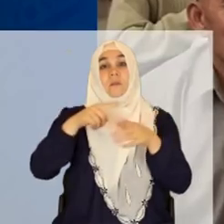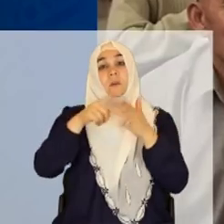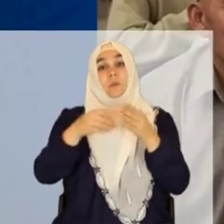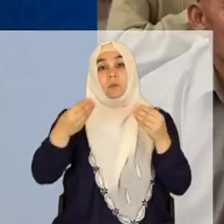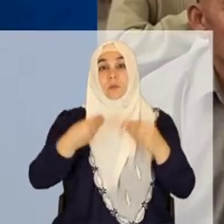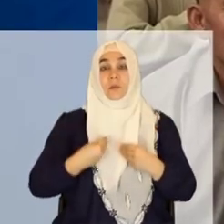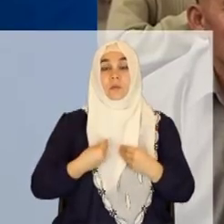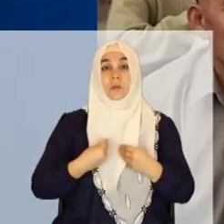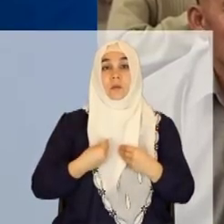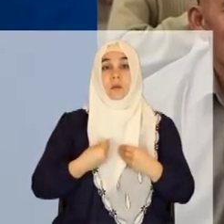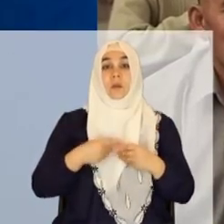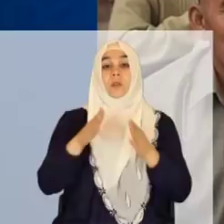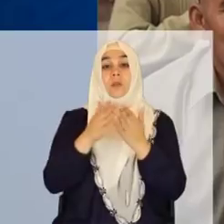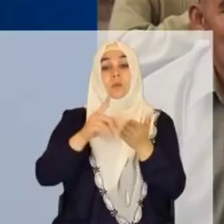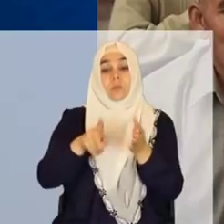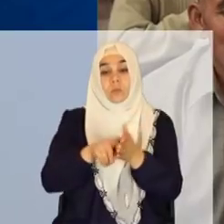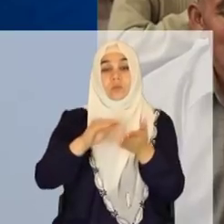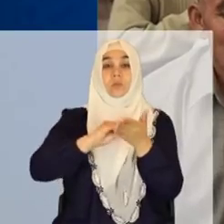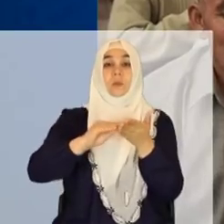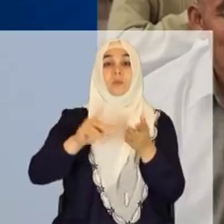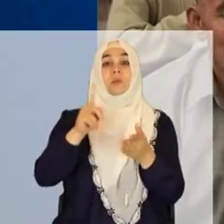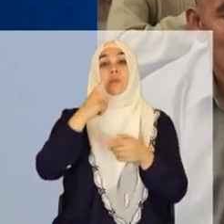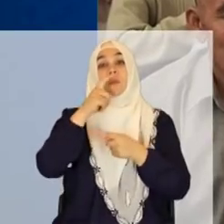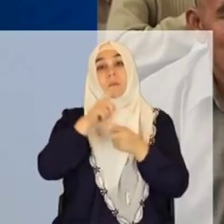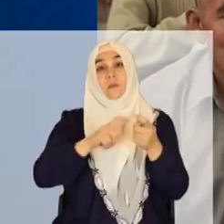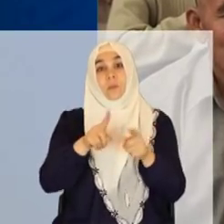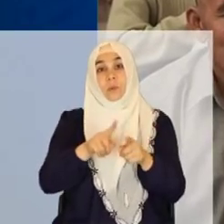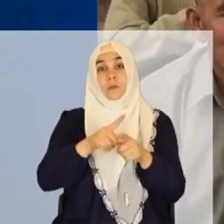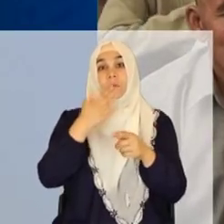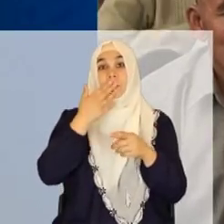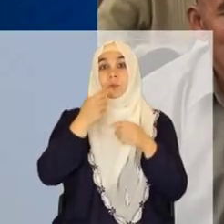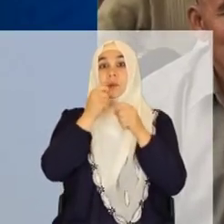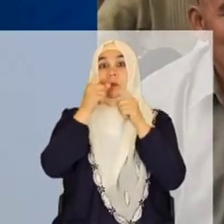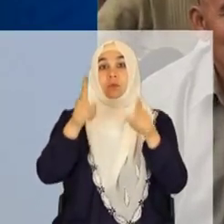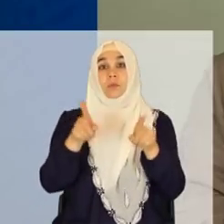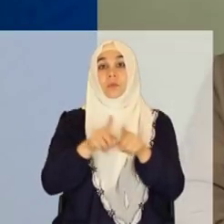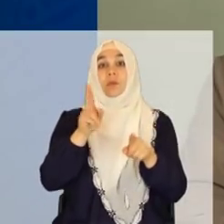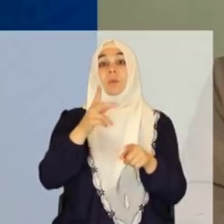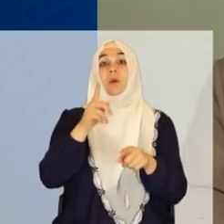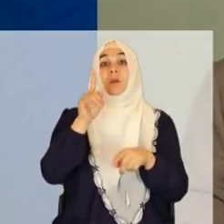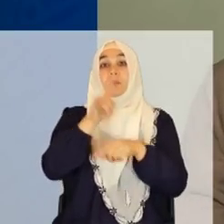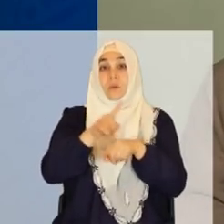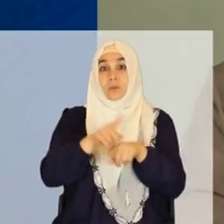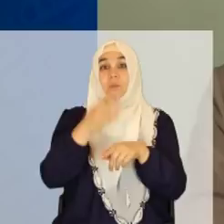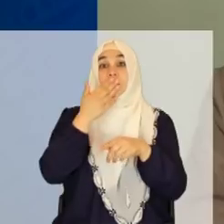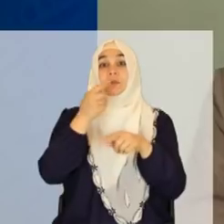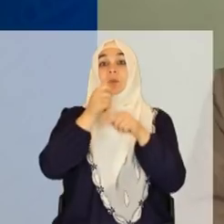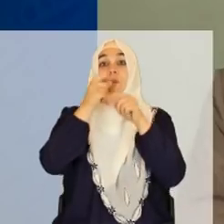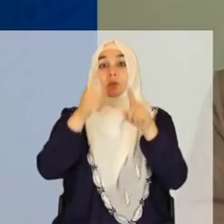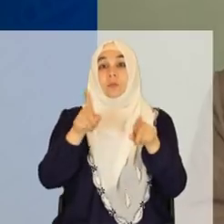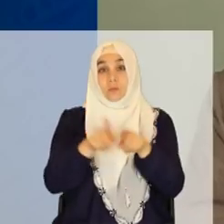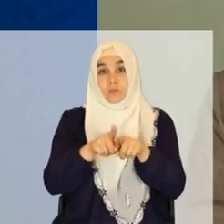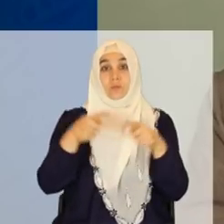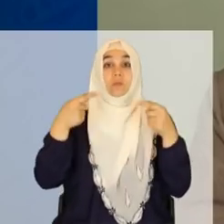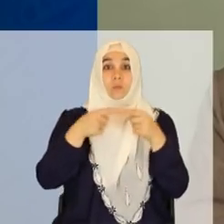berishadi. Bitta kitobda yozibdi, kim g'iybat qilsa ro'zasi ochiladi debdi. Kim yolg'on gapirsa ro'zasi ochiladi degan.